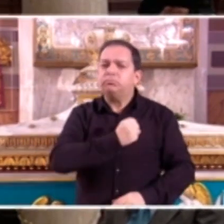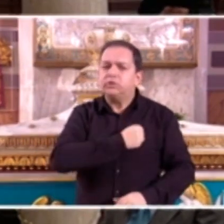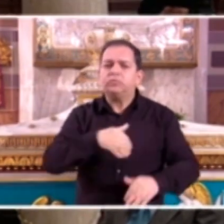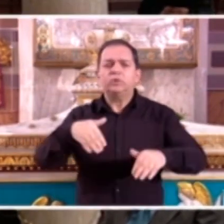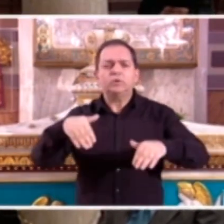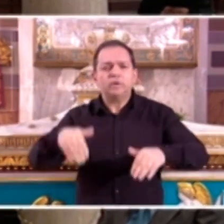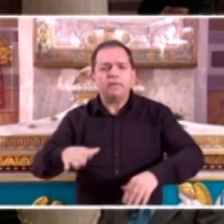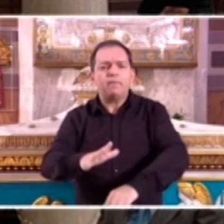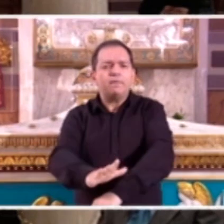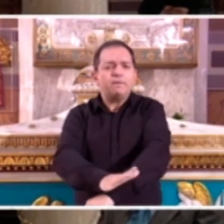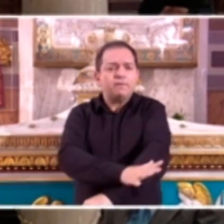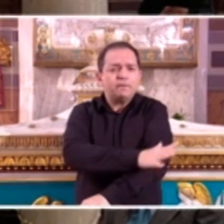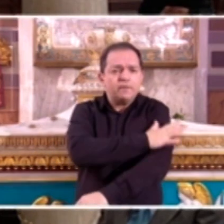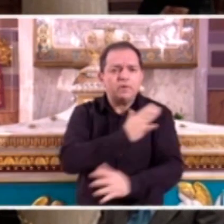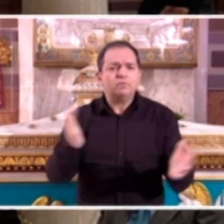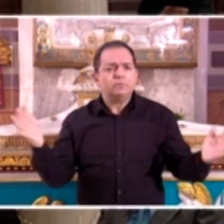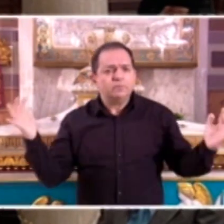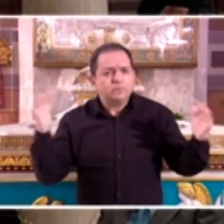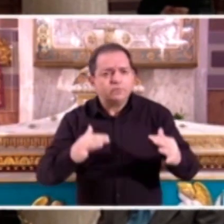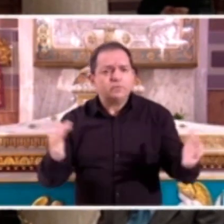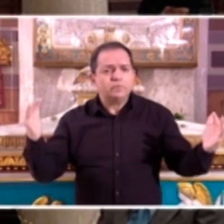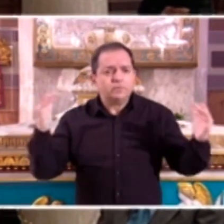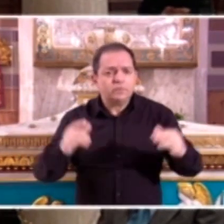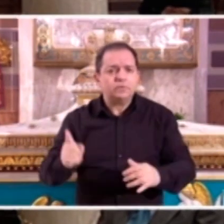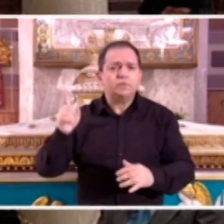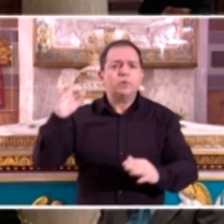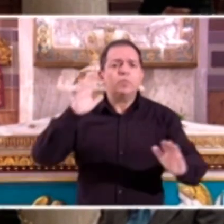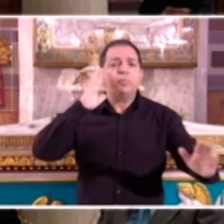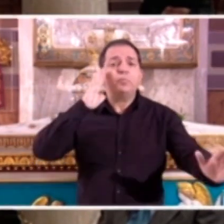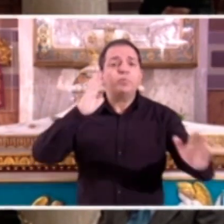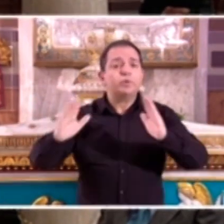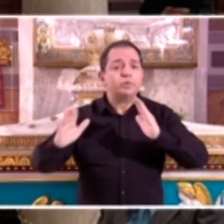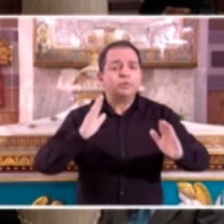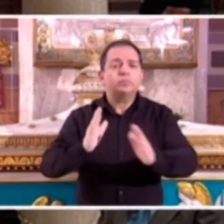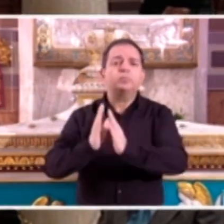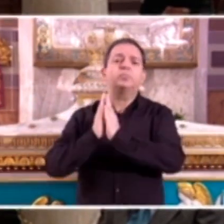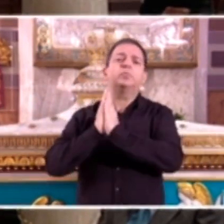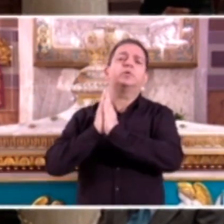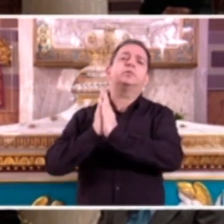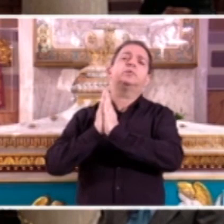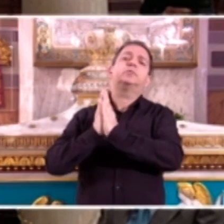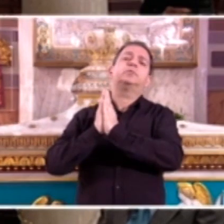ευλαβίας και φόβου Θεού, ισίον τον εναυτό του Κυρίου